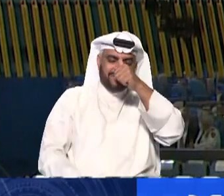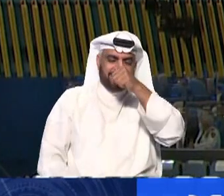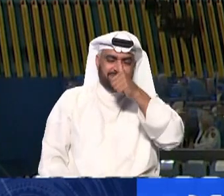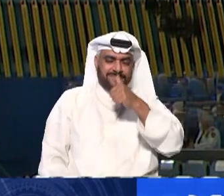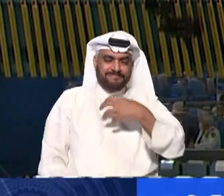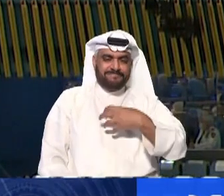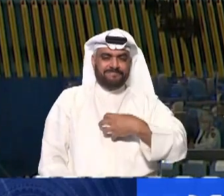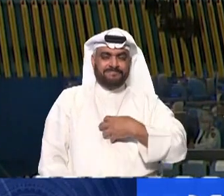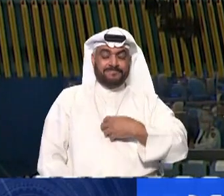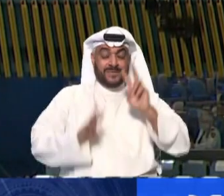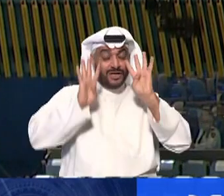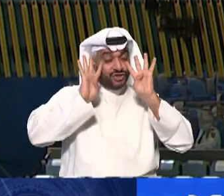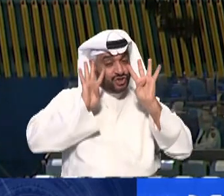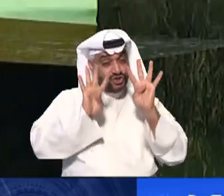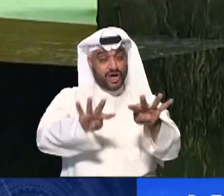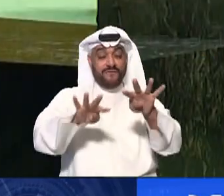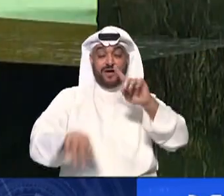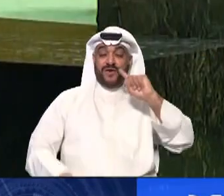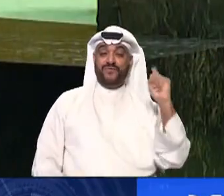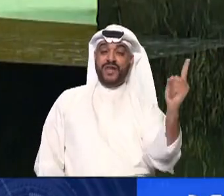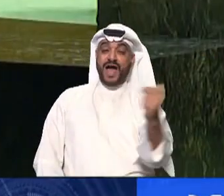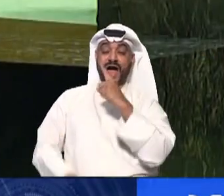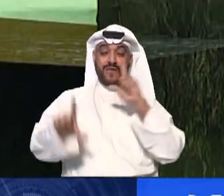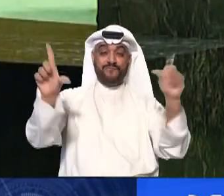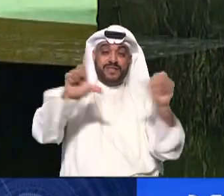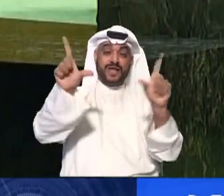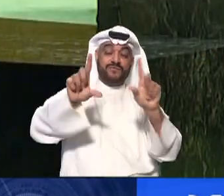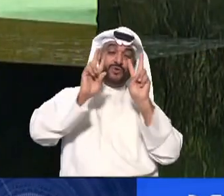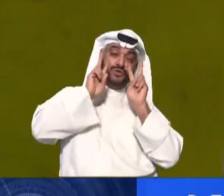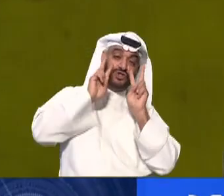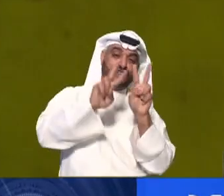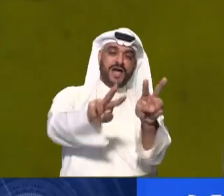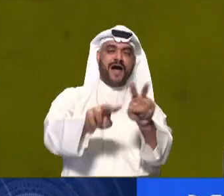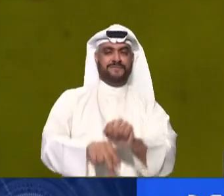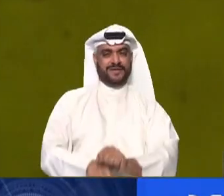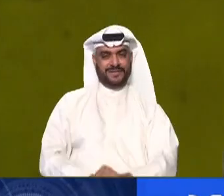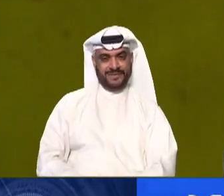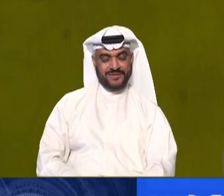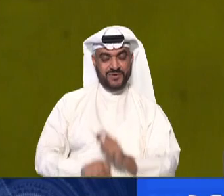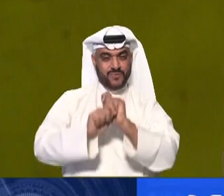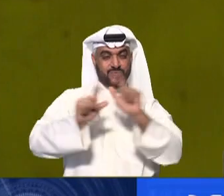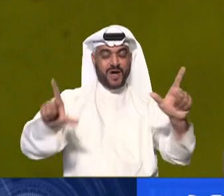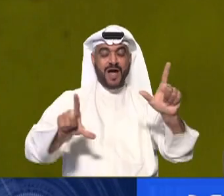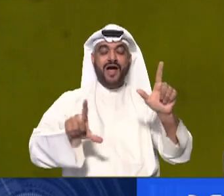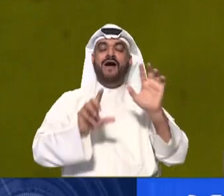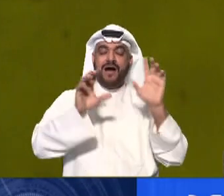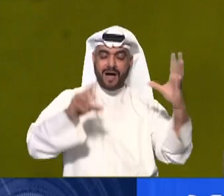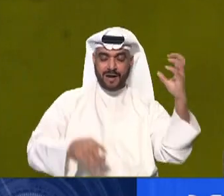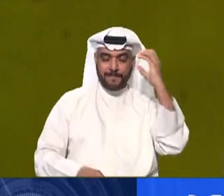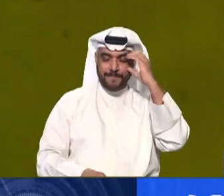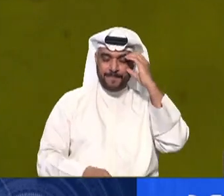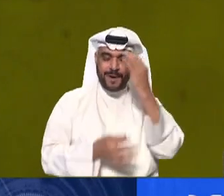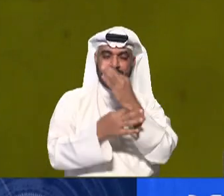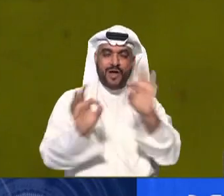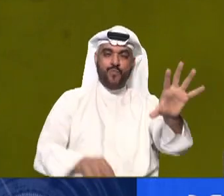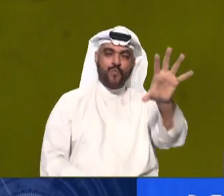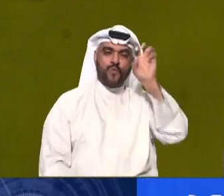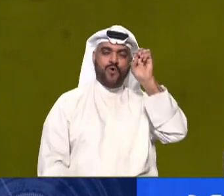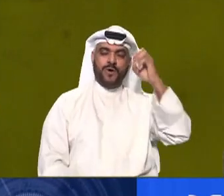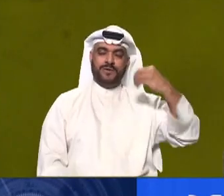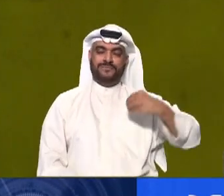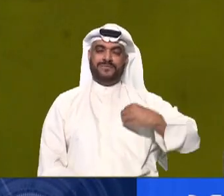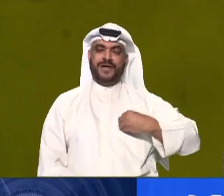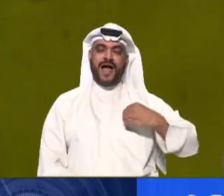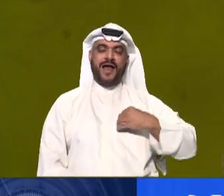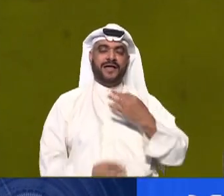في الحقيقة جميع العالم، وهذه الصورة التي سوف تكون في الحقيقة في قلب كل